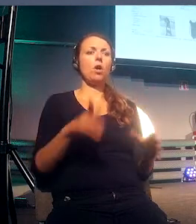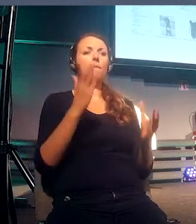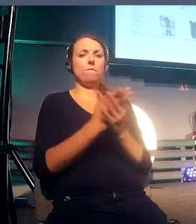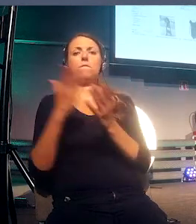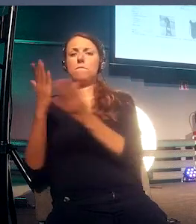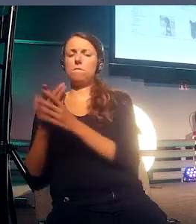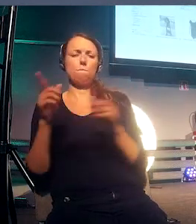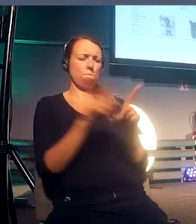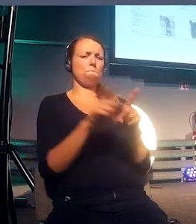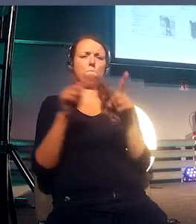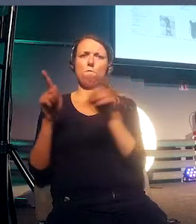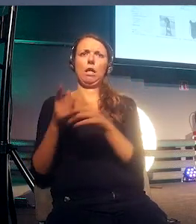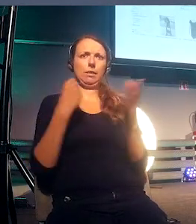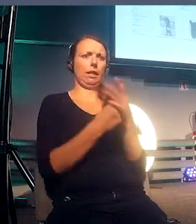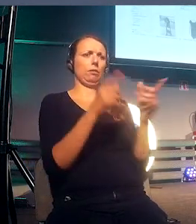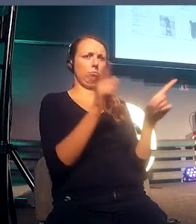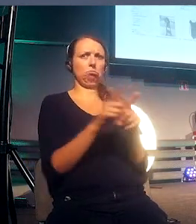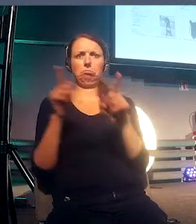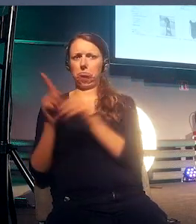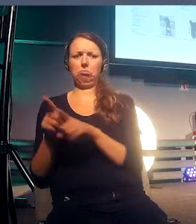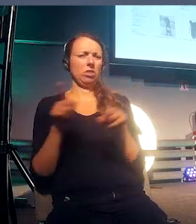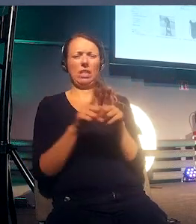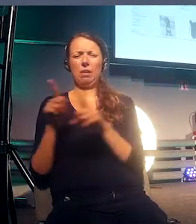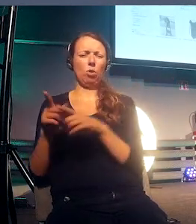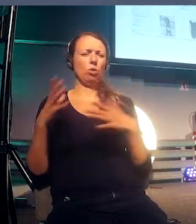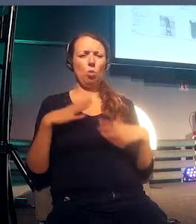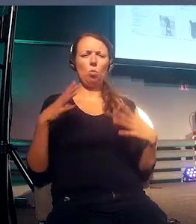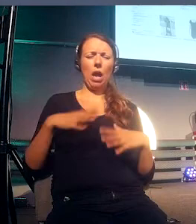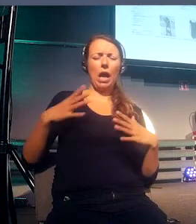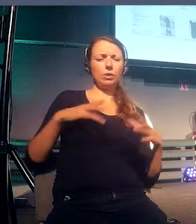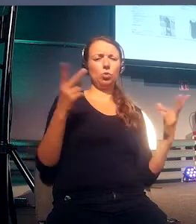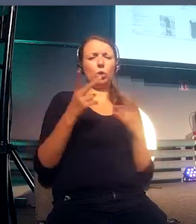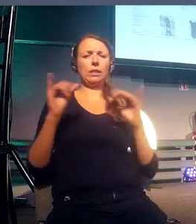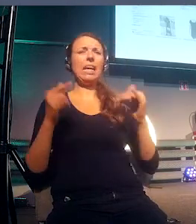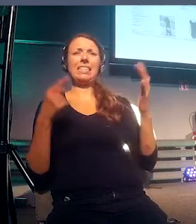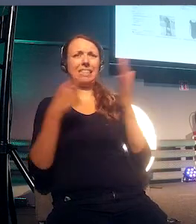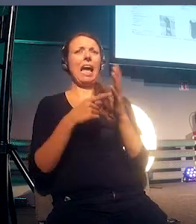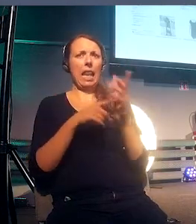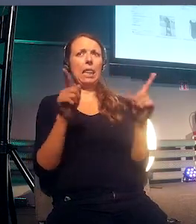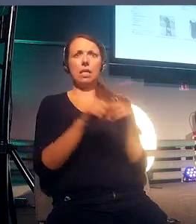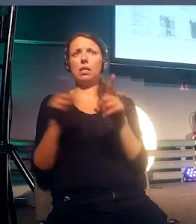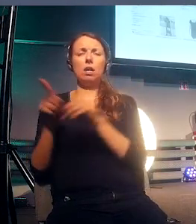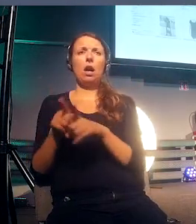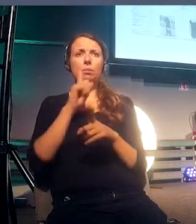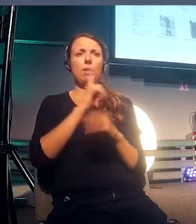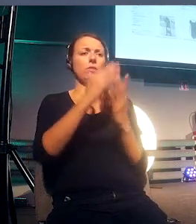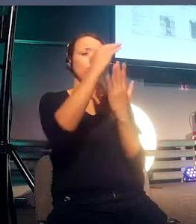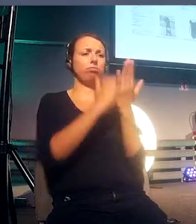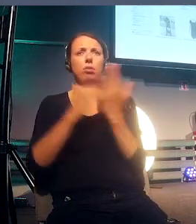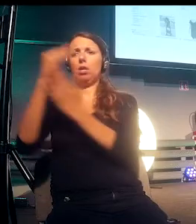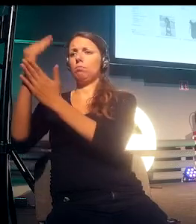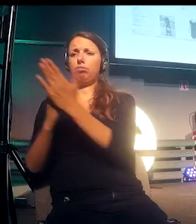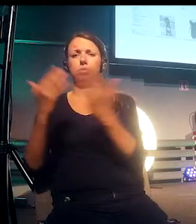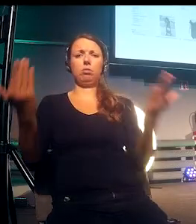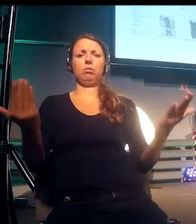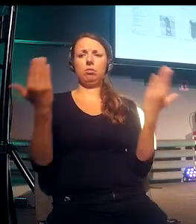cel wydaje się być taki sam, czyli wyszukiwanie ubrań, te interfejsy bardzo się różnią, dlatego że